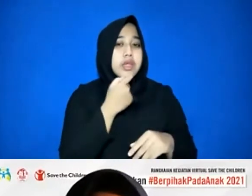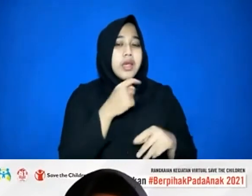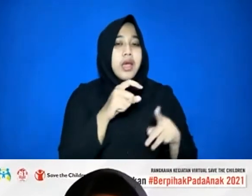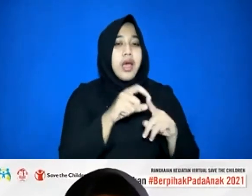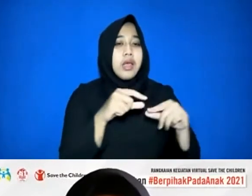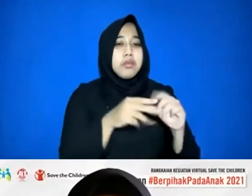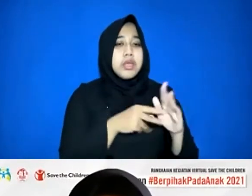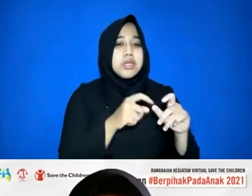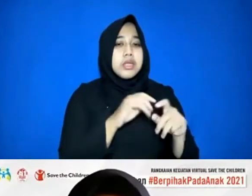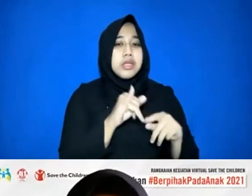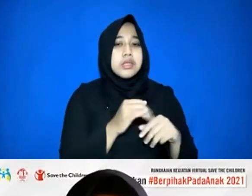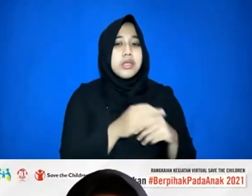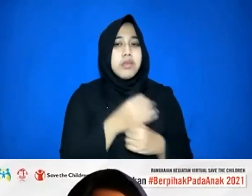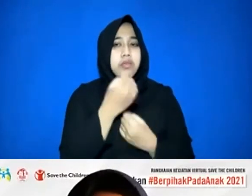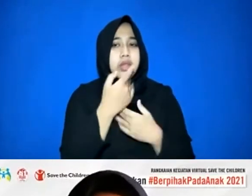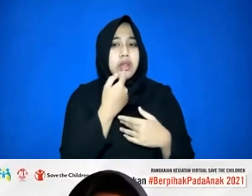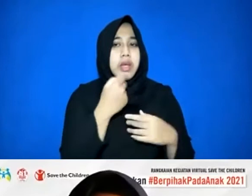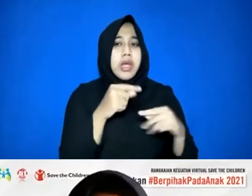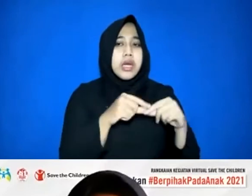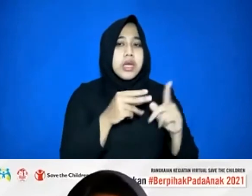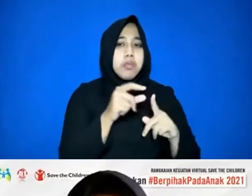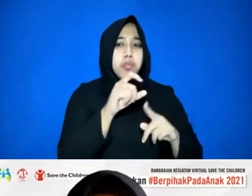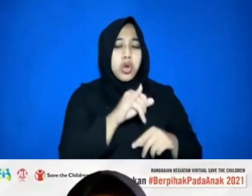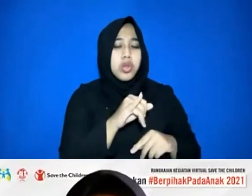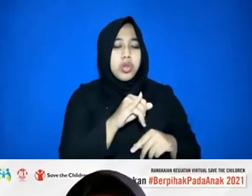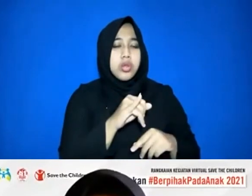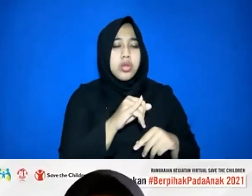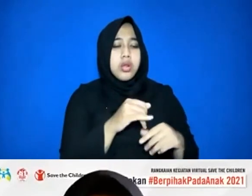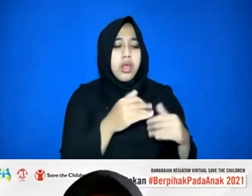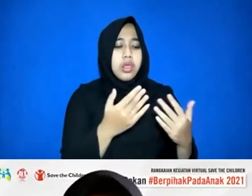Jadi menekankan untuk report atau proses